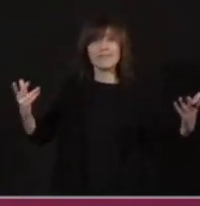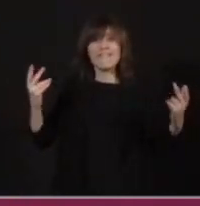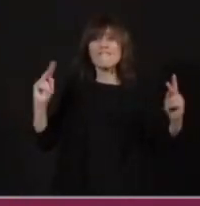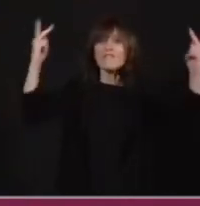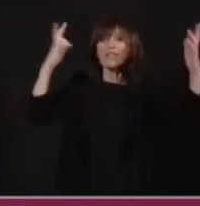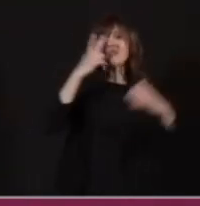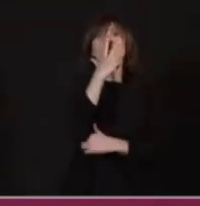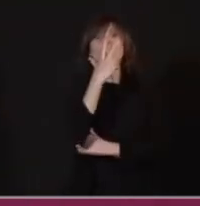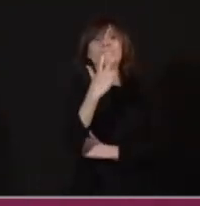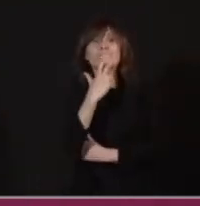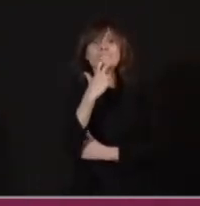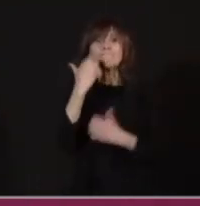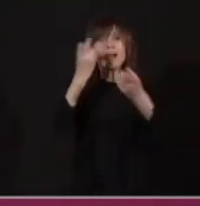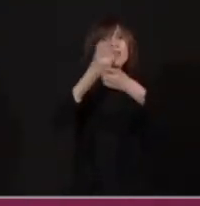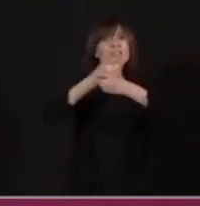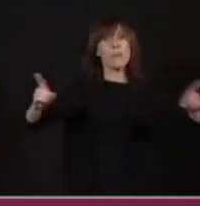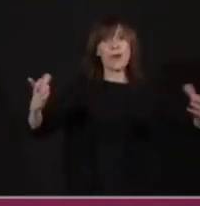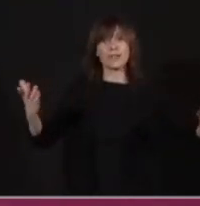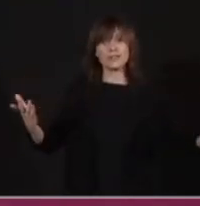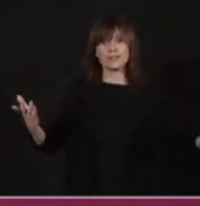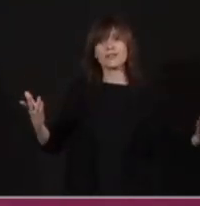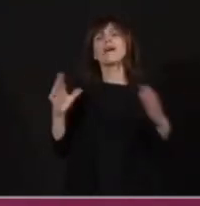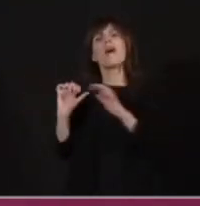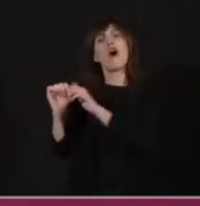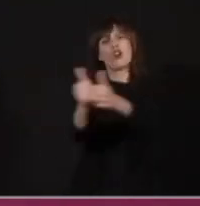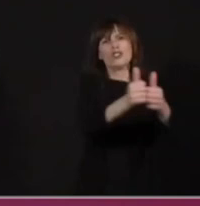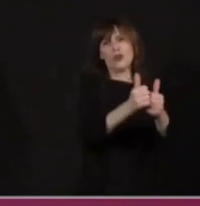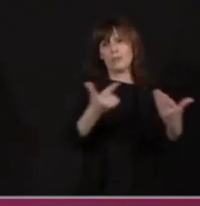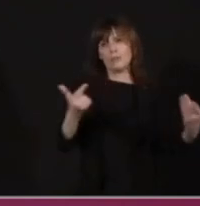citoyenneté, vive la démocratie. Et ensemble,